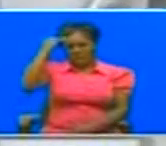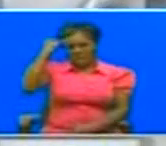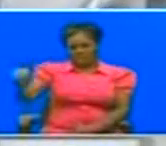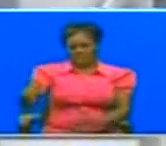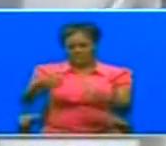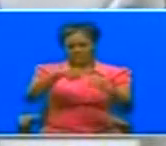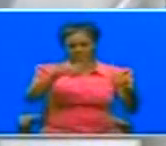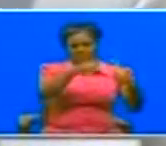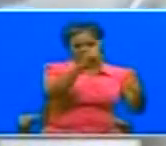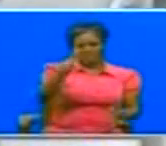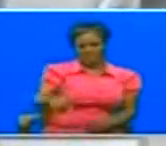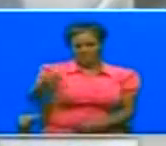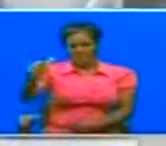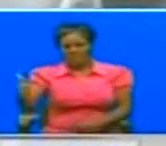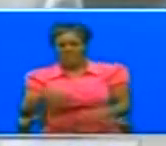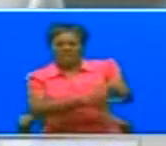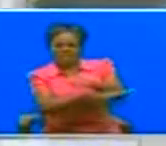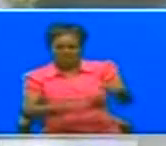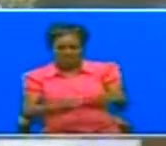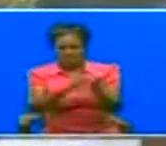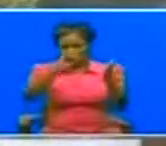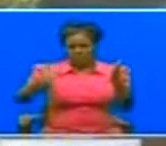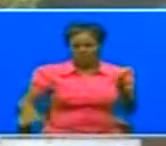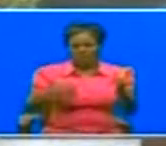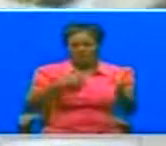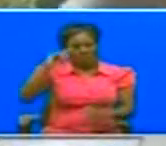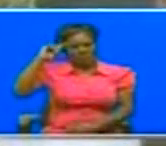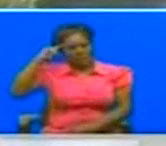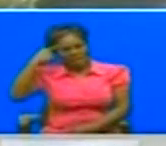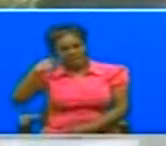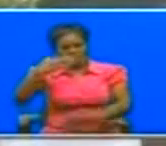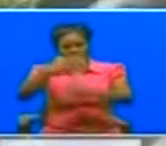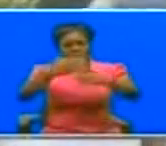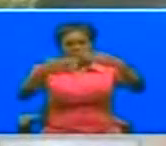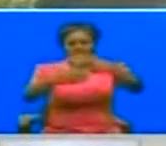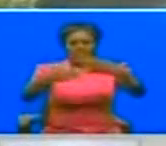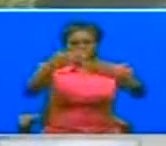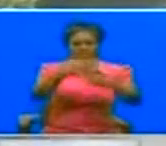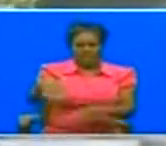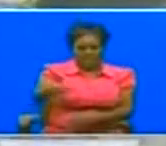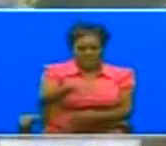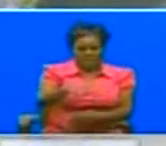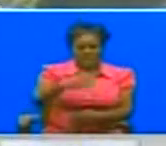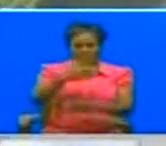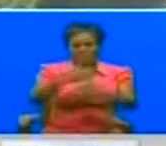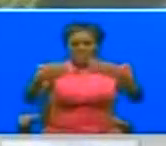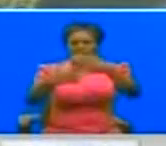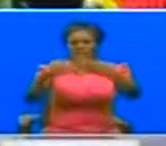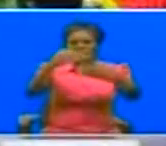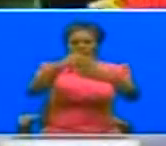kuua wenzao na kuiba mali ya wenzao, tuwe na mafikira ya kujenga sehemu hii na kujenga